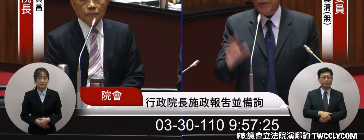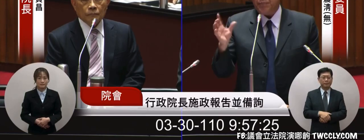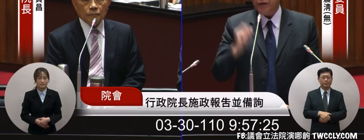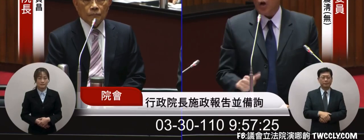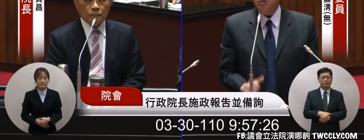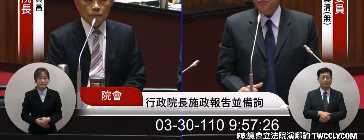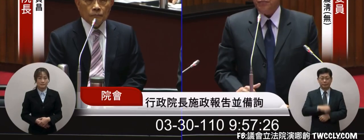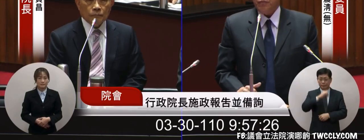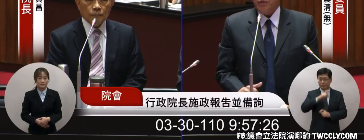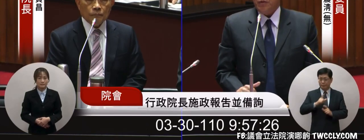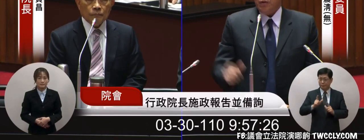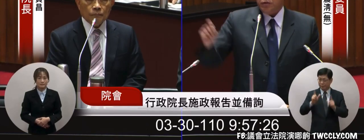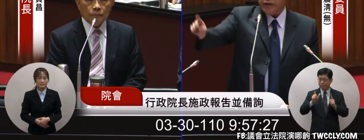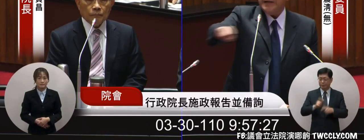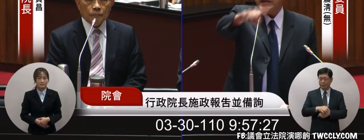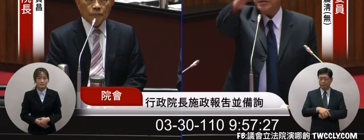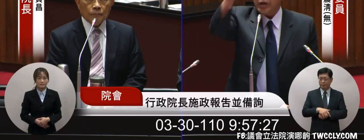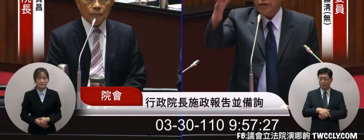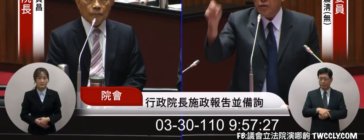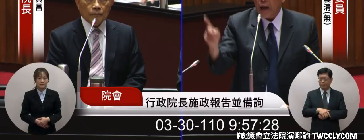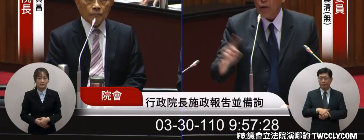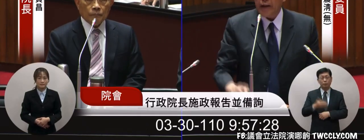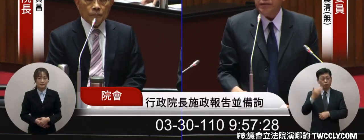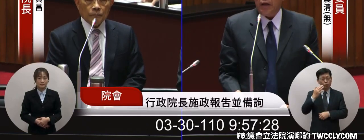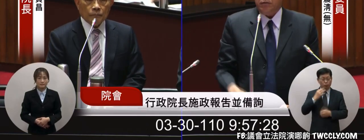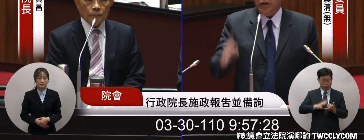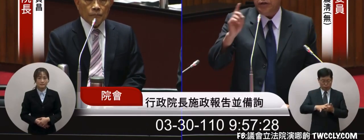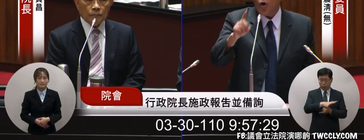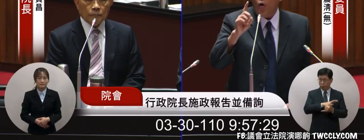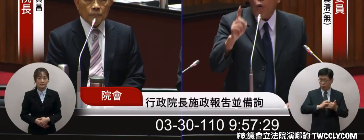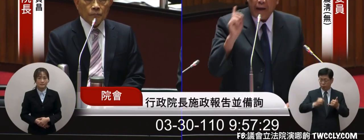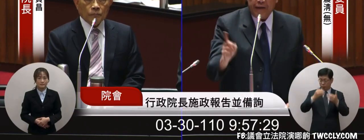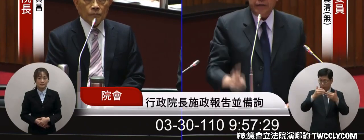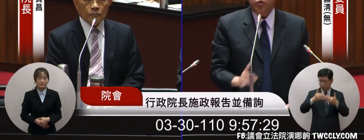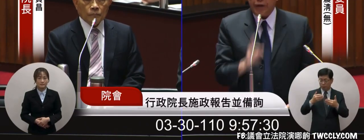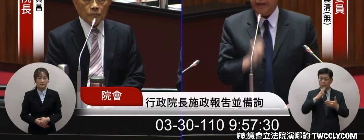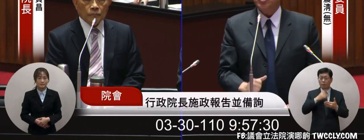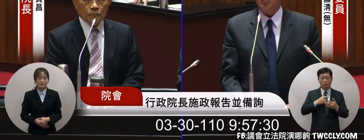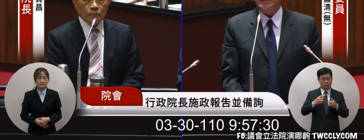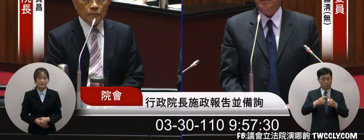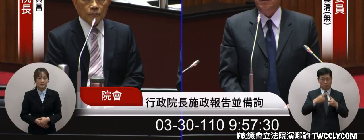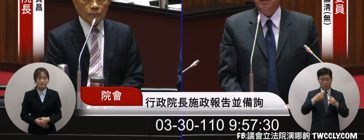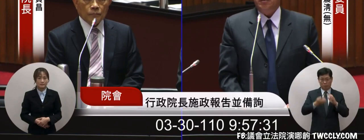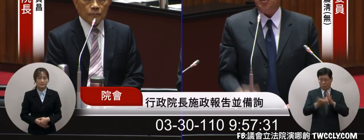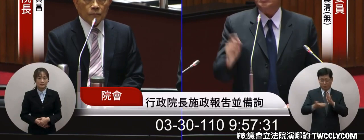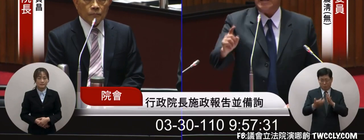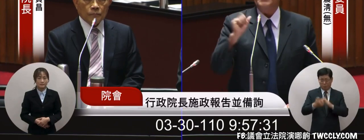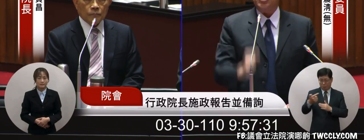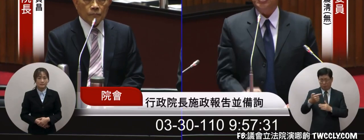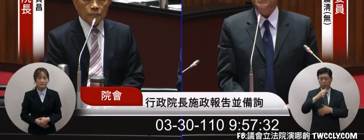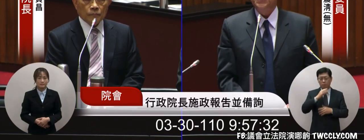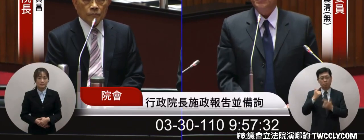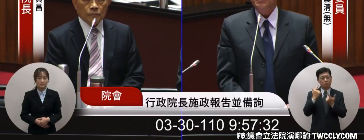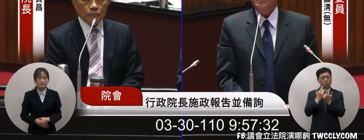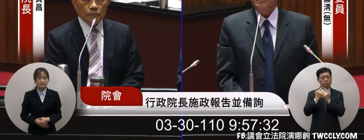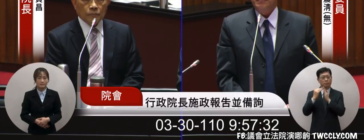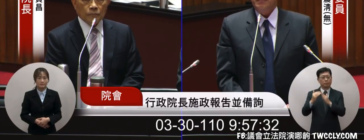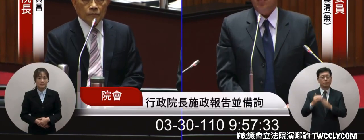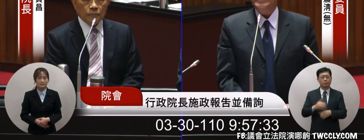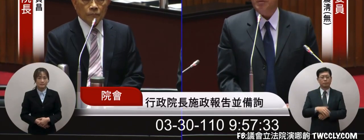我們屏東在整個台灣來講人口外移最嚴重的就是台北市